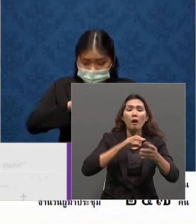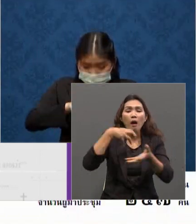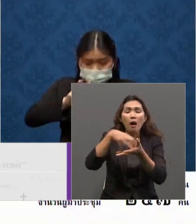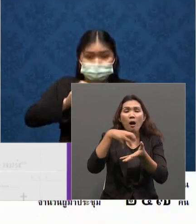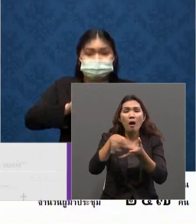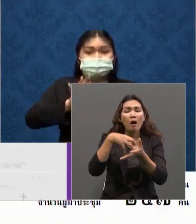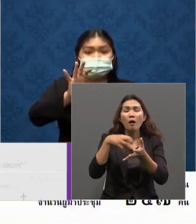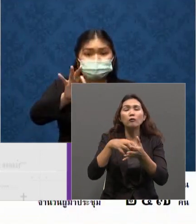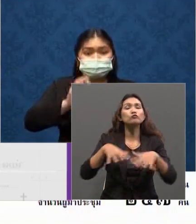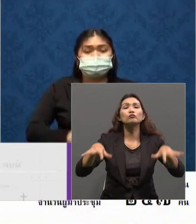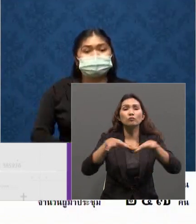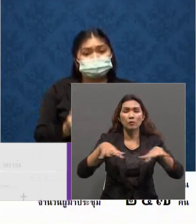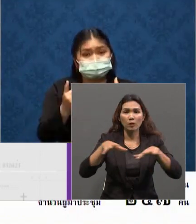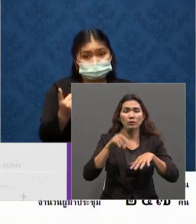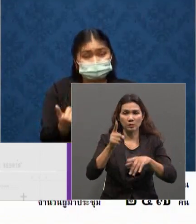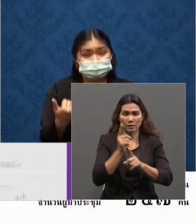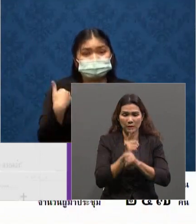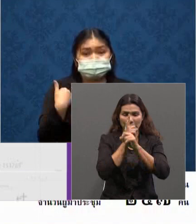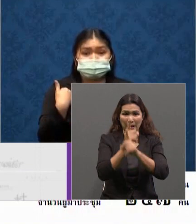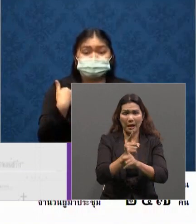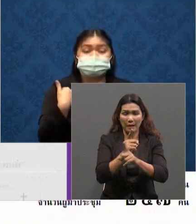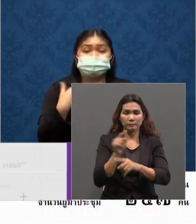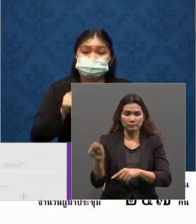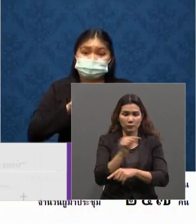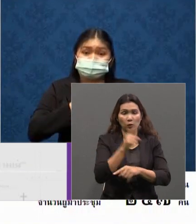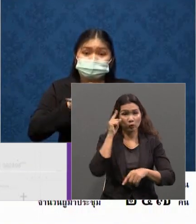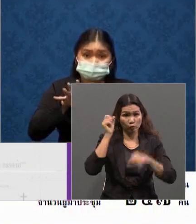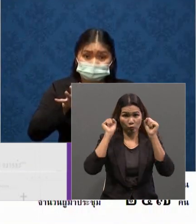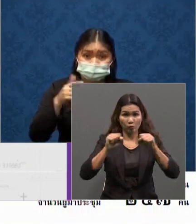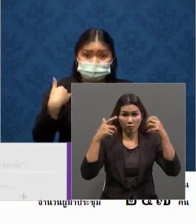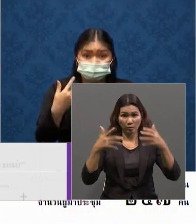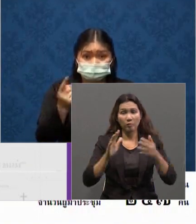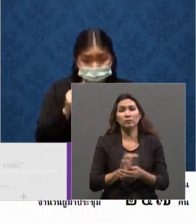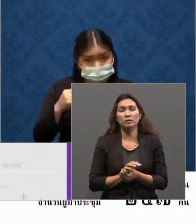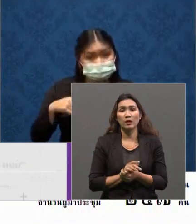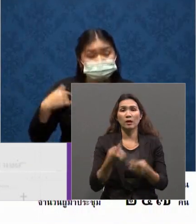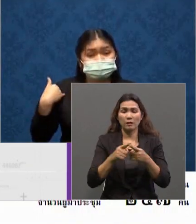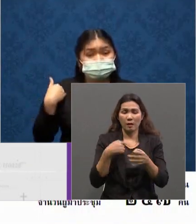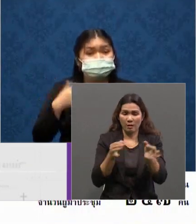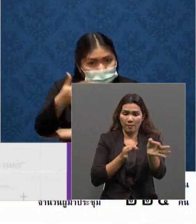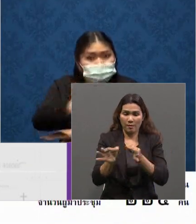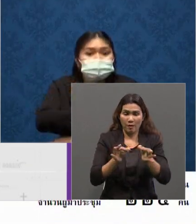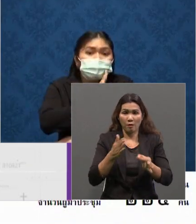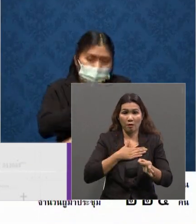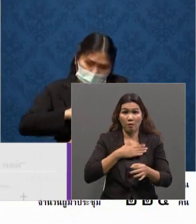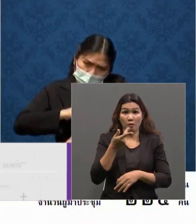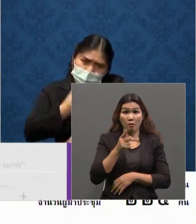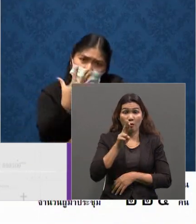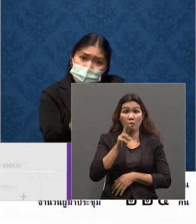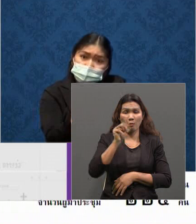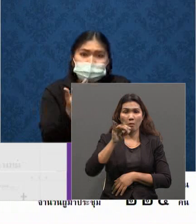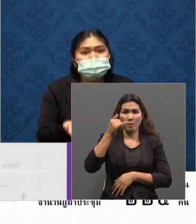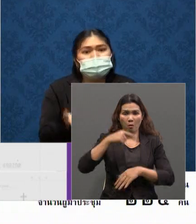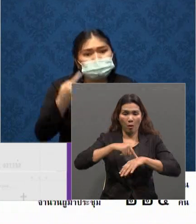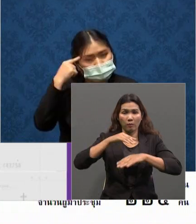ไปขอให้ใช้เวลาอภิปรายตามที่ทั้งสองฝ่ายได้ตกลงกันแต่การชี้แจงของคณะรัฐมนตรีอาจจะใช้เวลาม